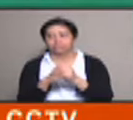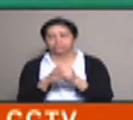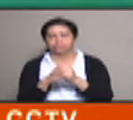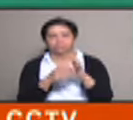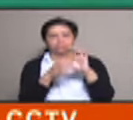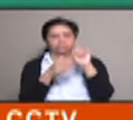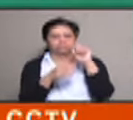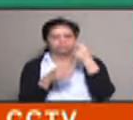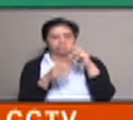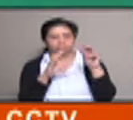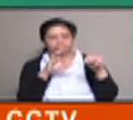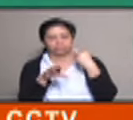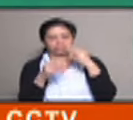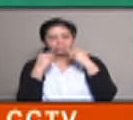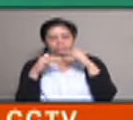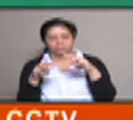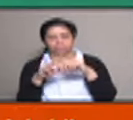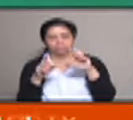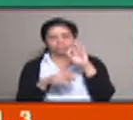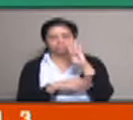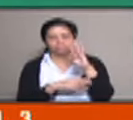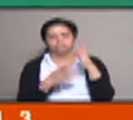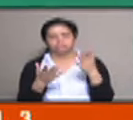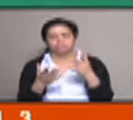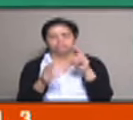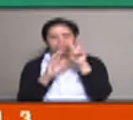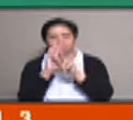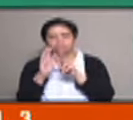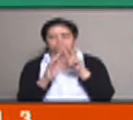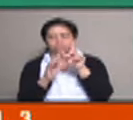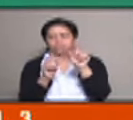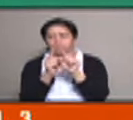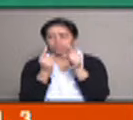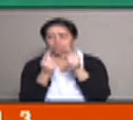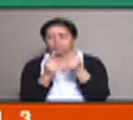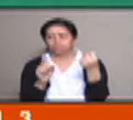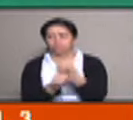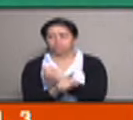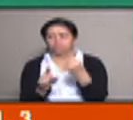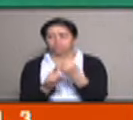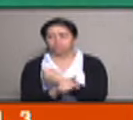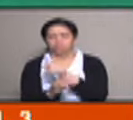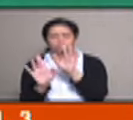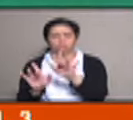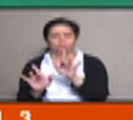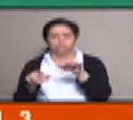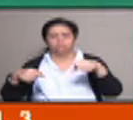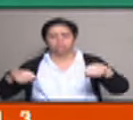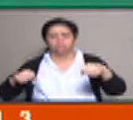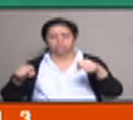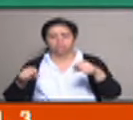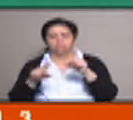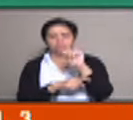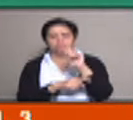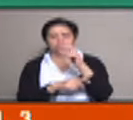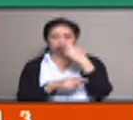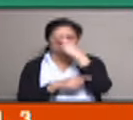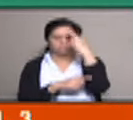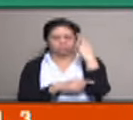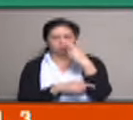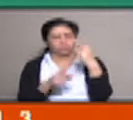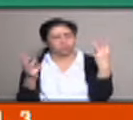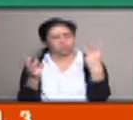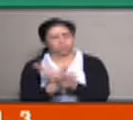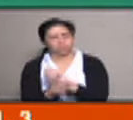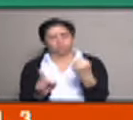Itinag at iminessage sa Rafi Tour Financial Facebook page ang video ng isang grupo na nambugbog na isang pobreng tricycle driver sa Taytay, Rizal. Sa tindi